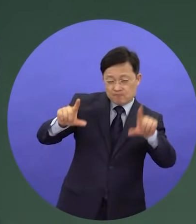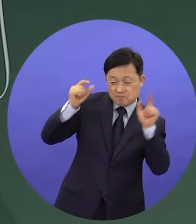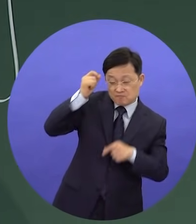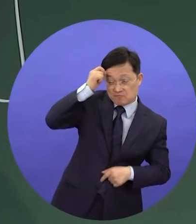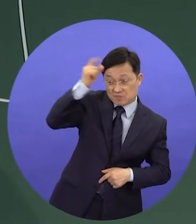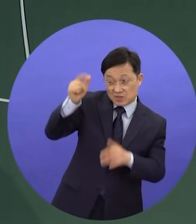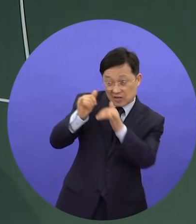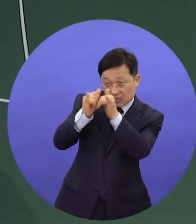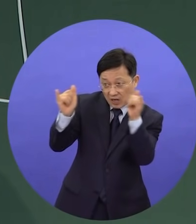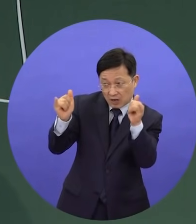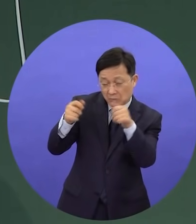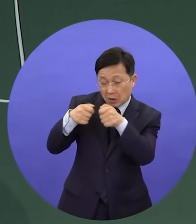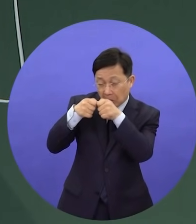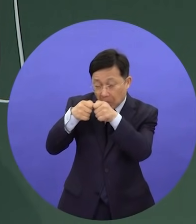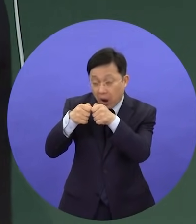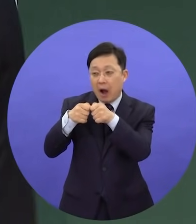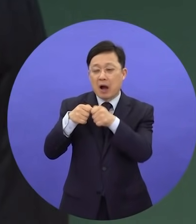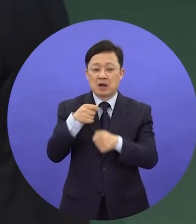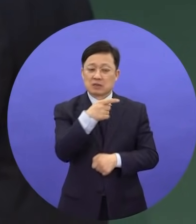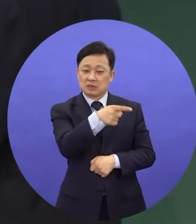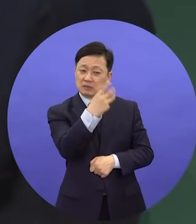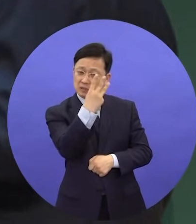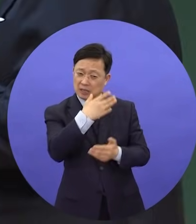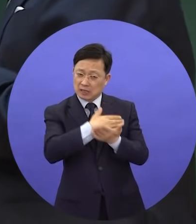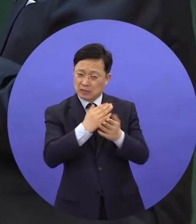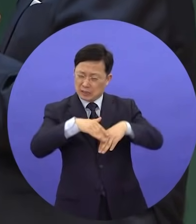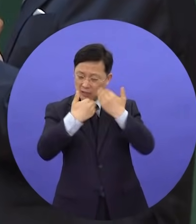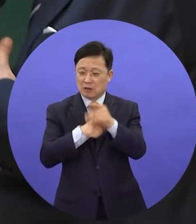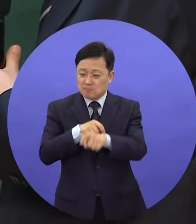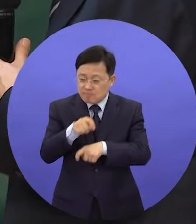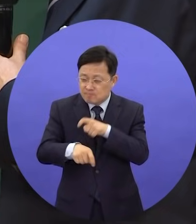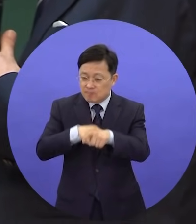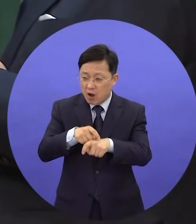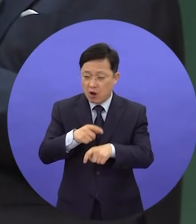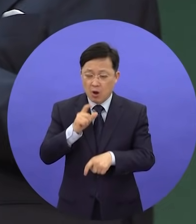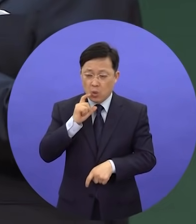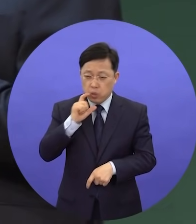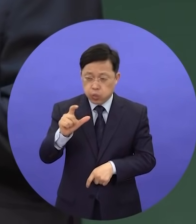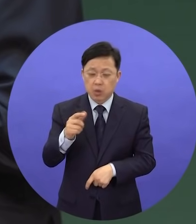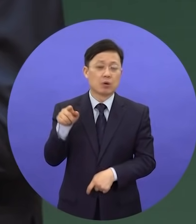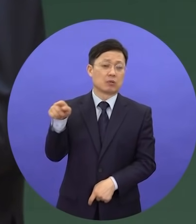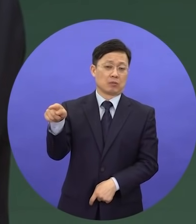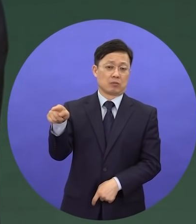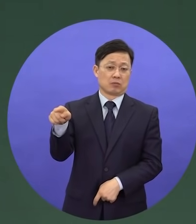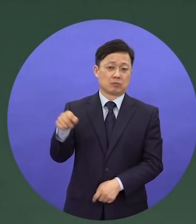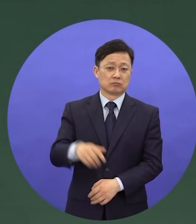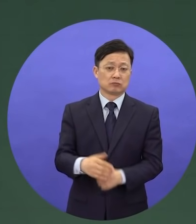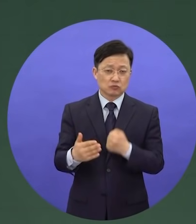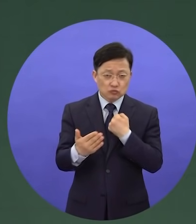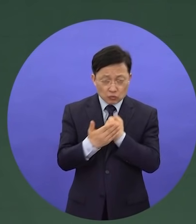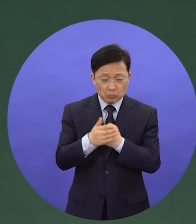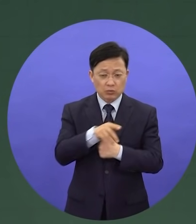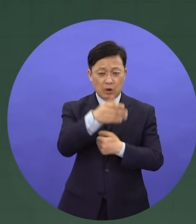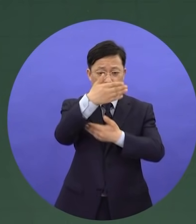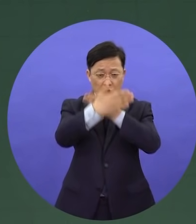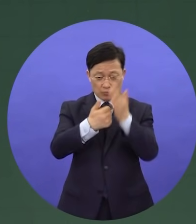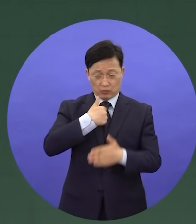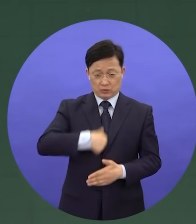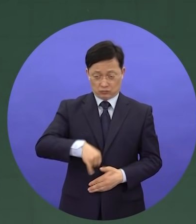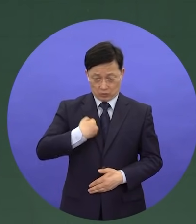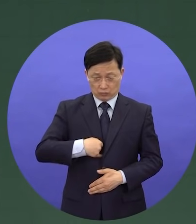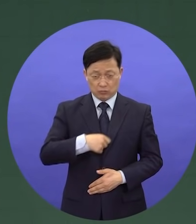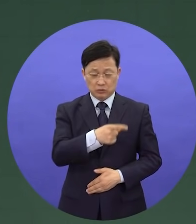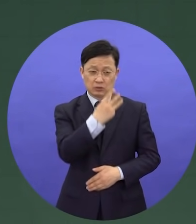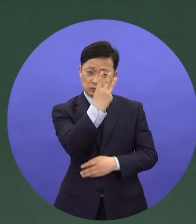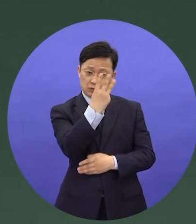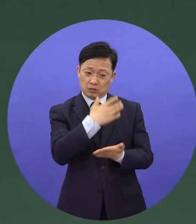people who move the age, they had this time for themselves. 그래서 여러분들이 이 시간을 지금부터 가져요. 여러분 하나님의 사람이요, 최고 사람인데. And so start now, make this time